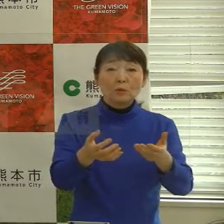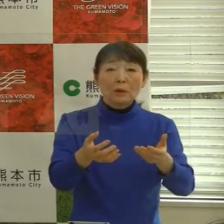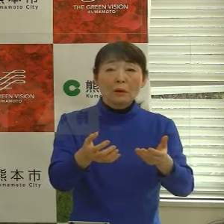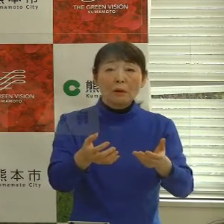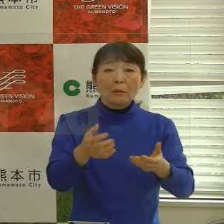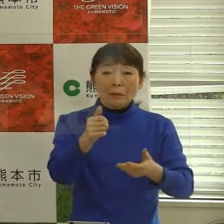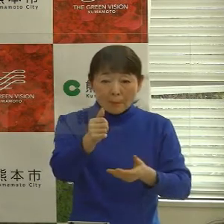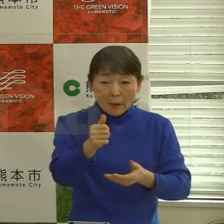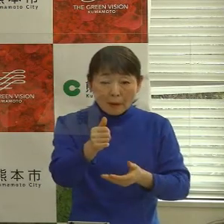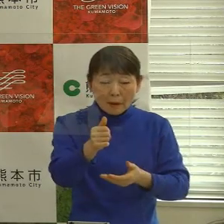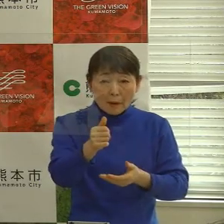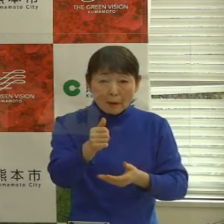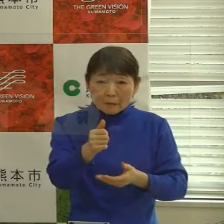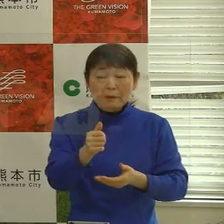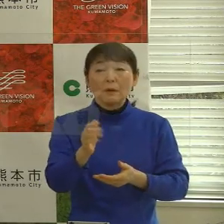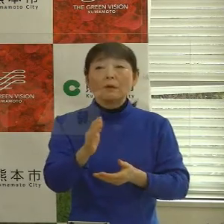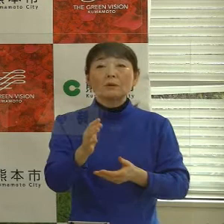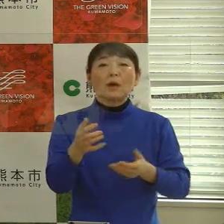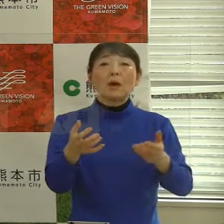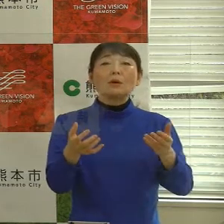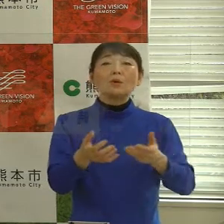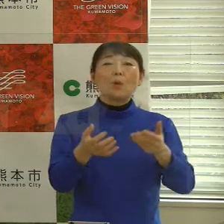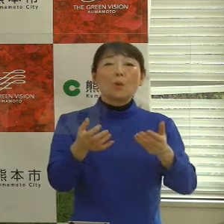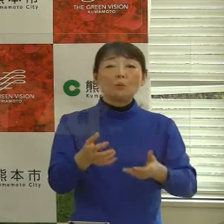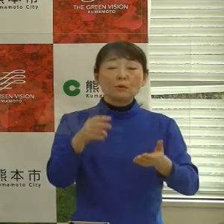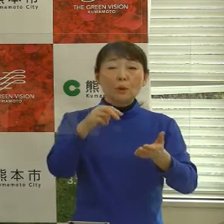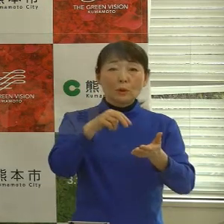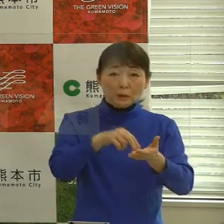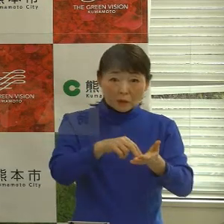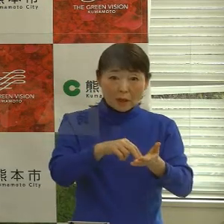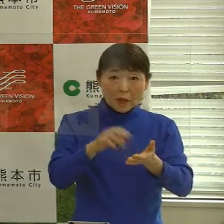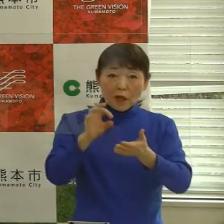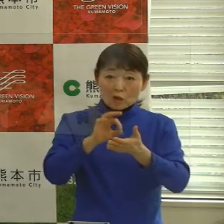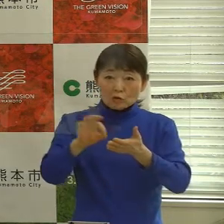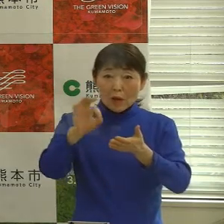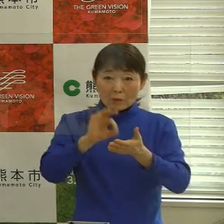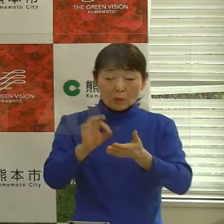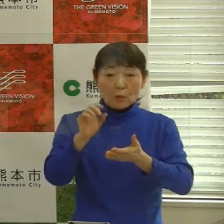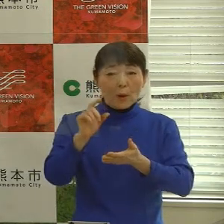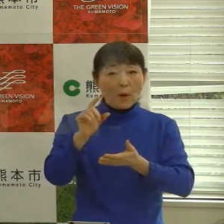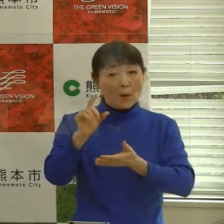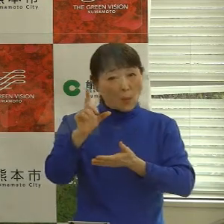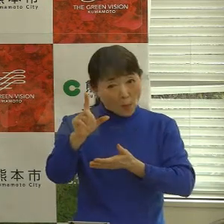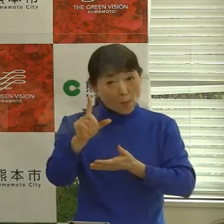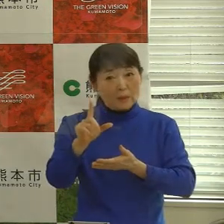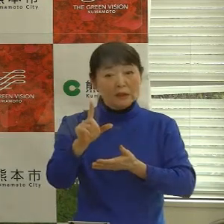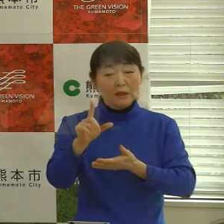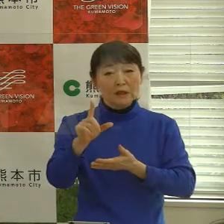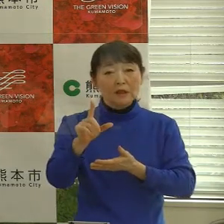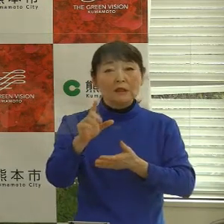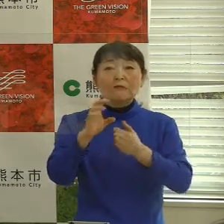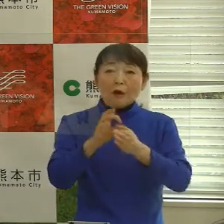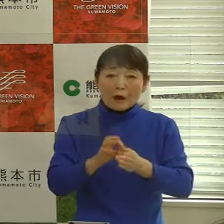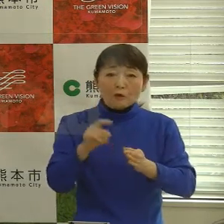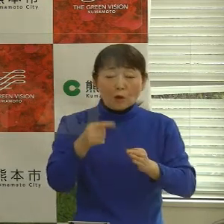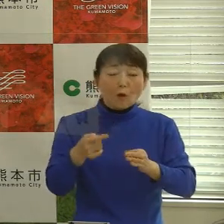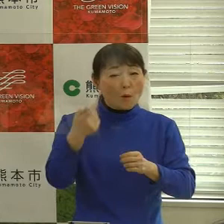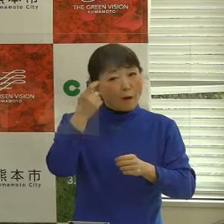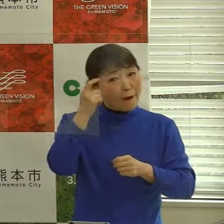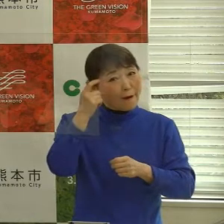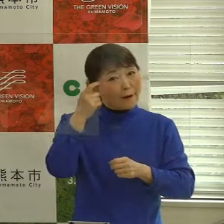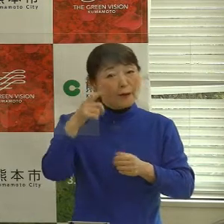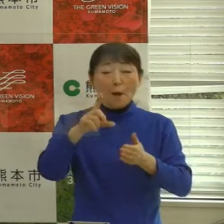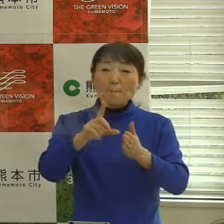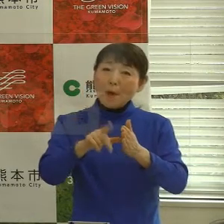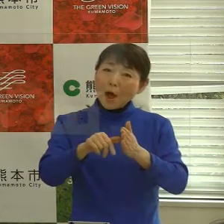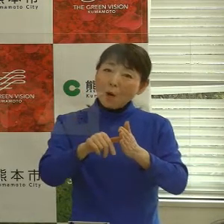ですかって言われても、これはやはり業務としてかなりもっぱら使うことが非常に 中心であるということも考えればですね、まあ、そこ